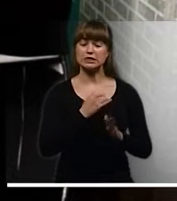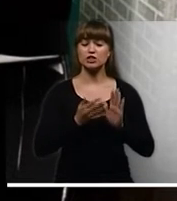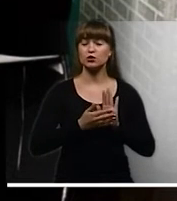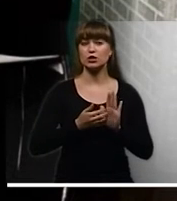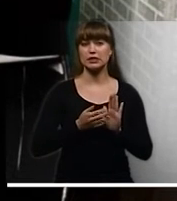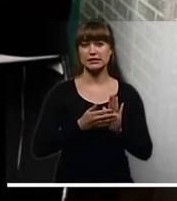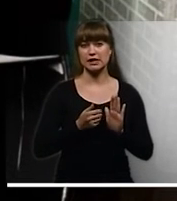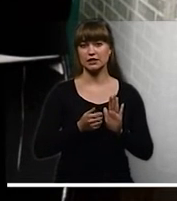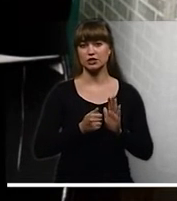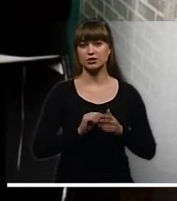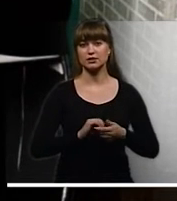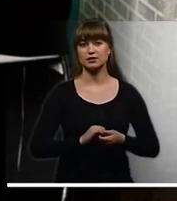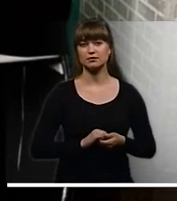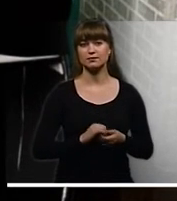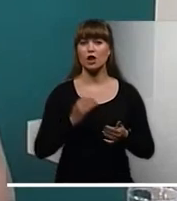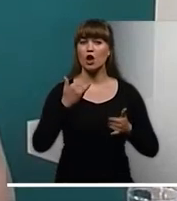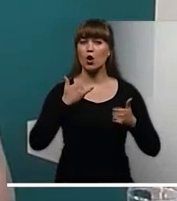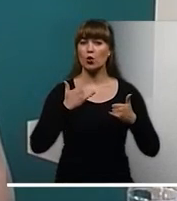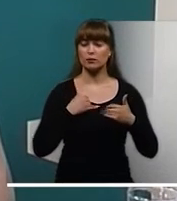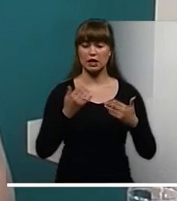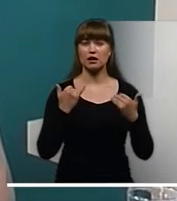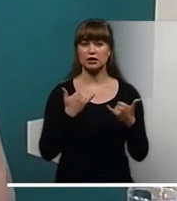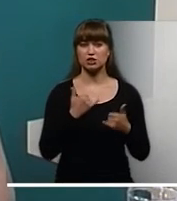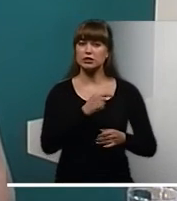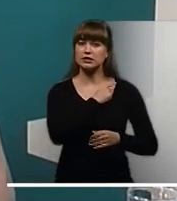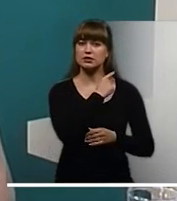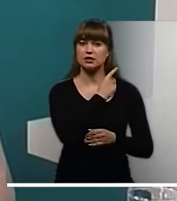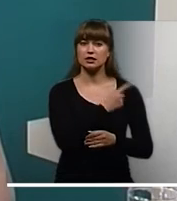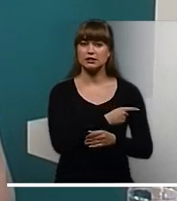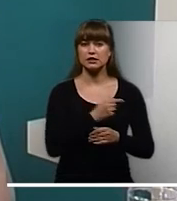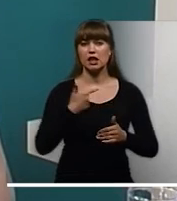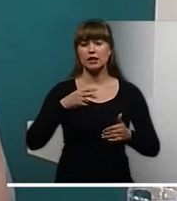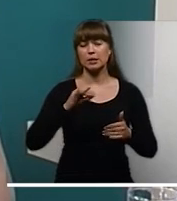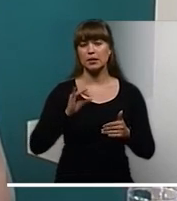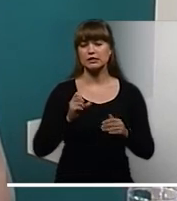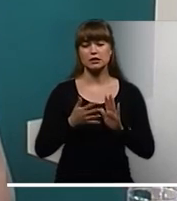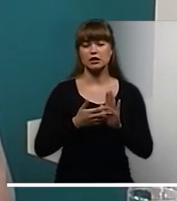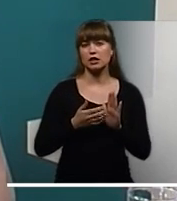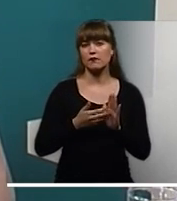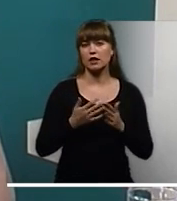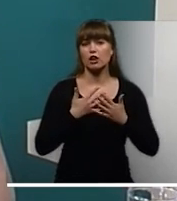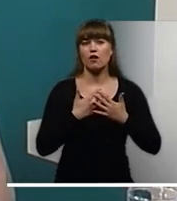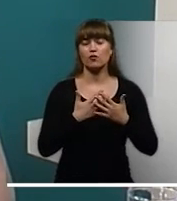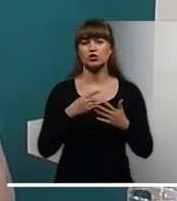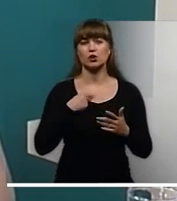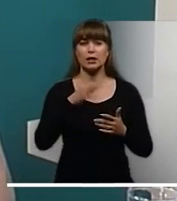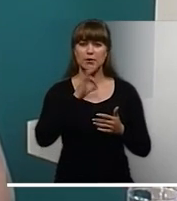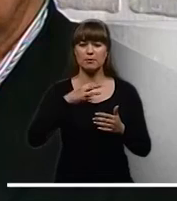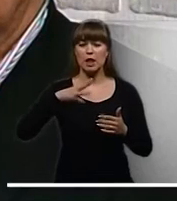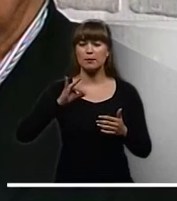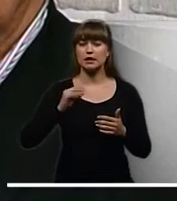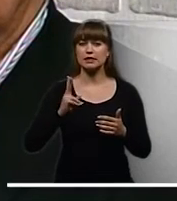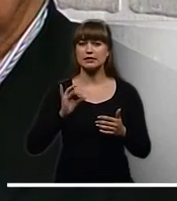Сердечную недостаточность. У меня сейчас сильная гипоксия постоянная, нехватка воздуха. Я